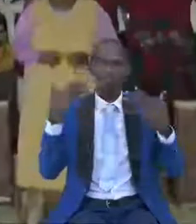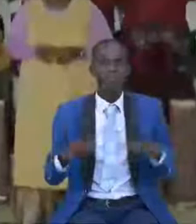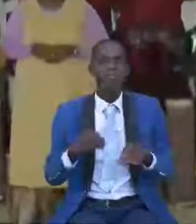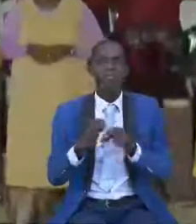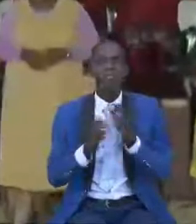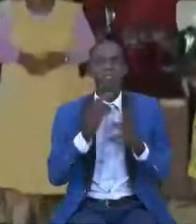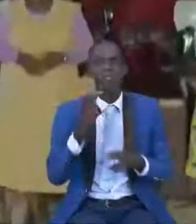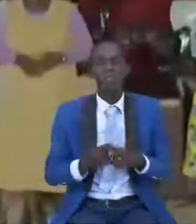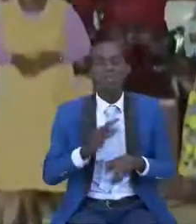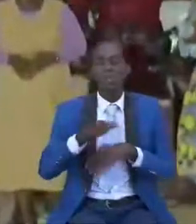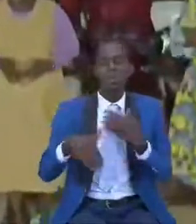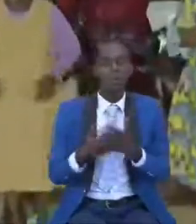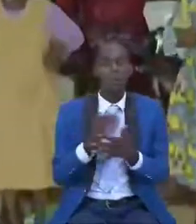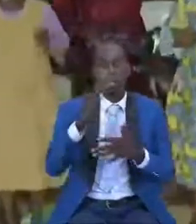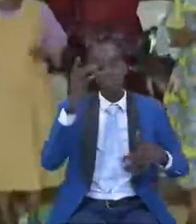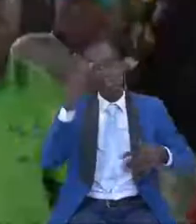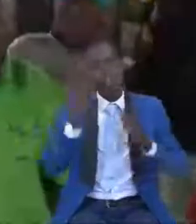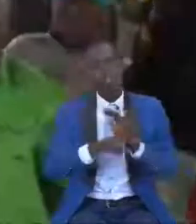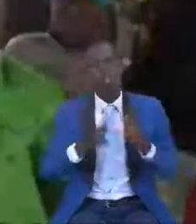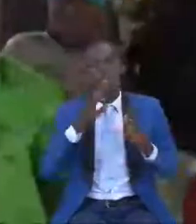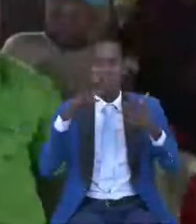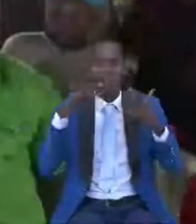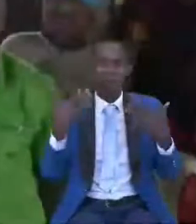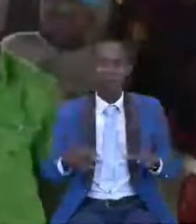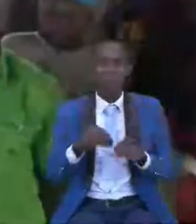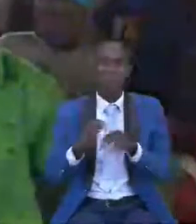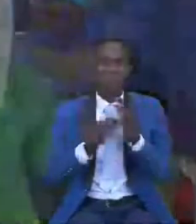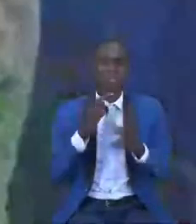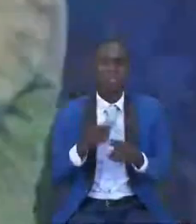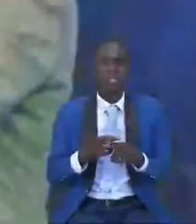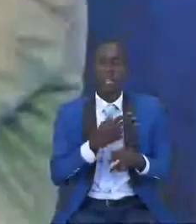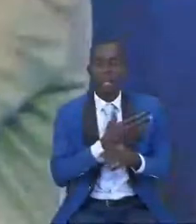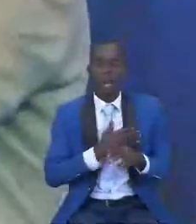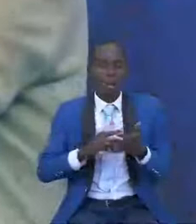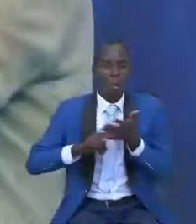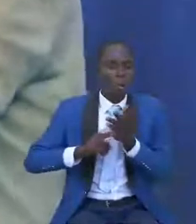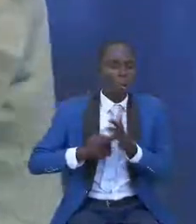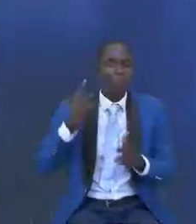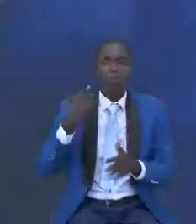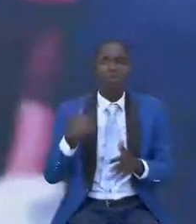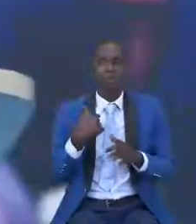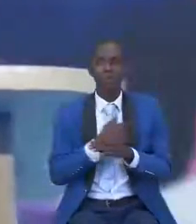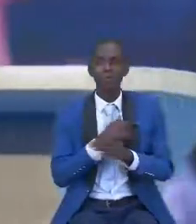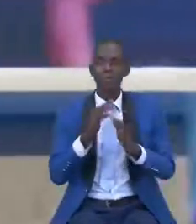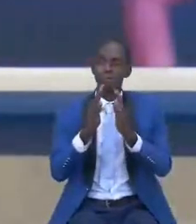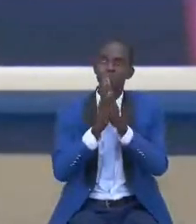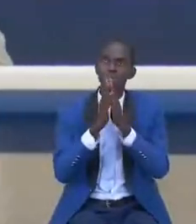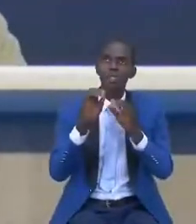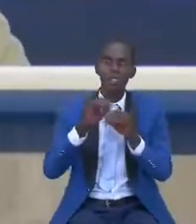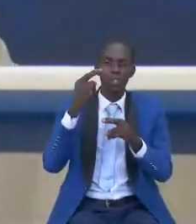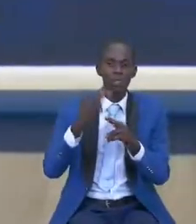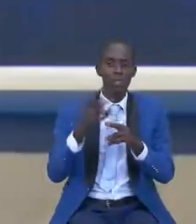Tous tes problèmes sont accomplis. Toutes tes maladies sont guéries. Et dès que